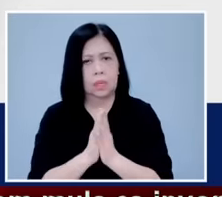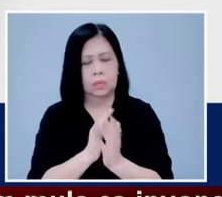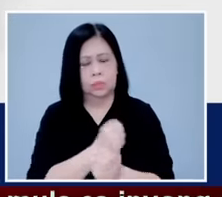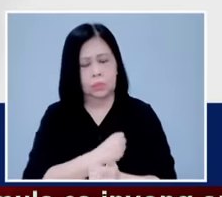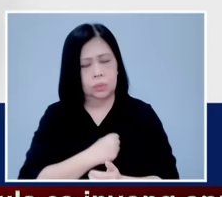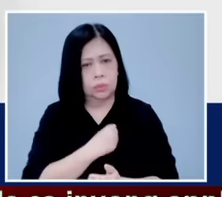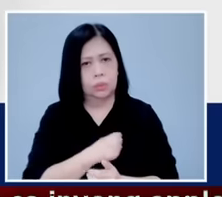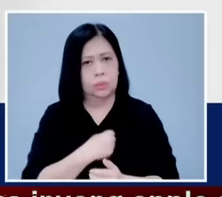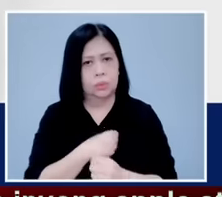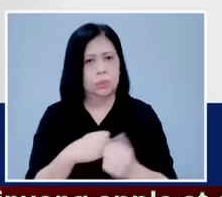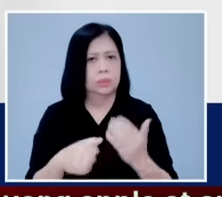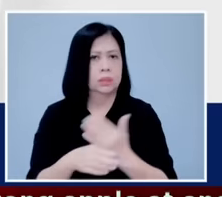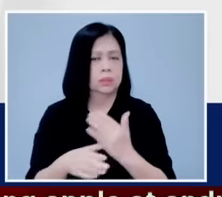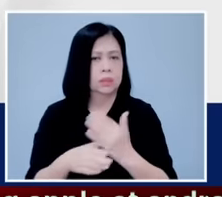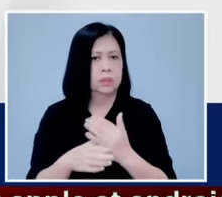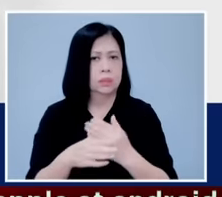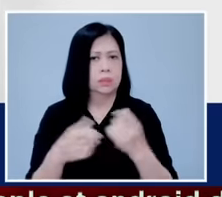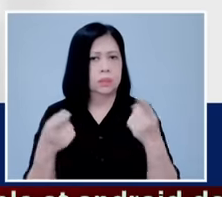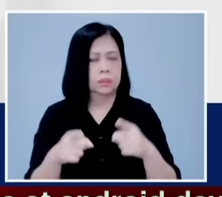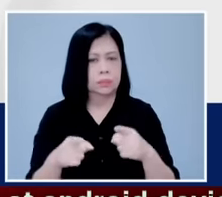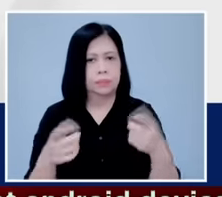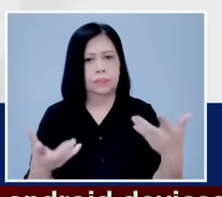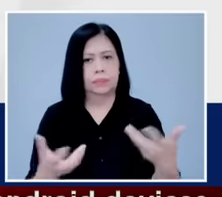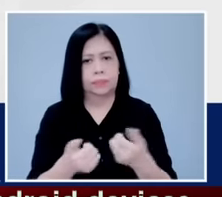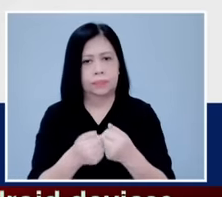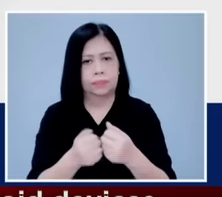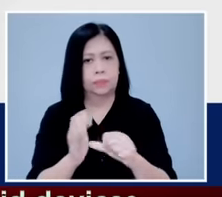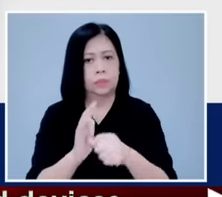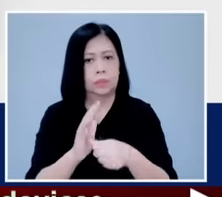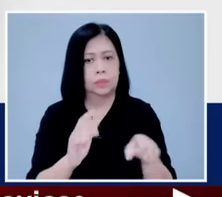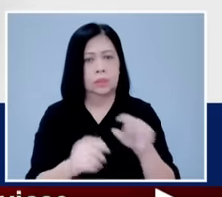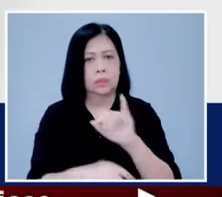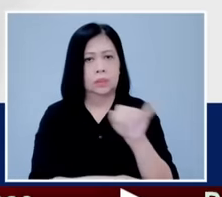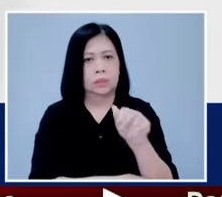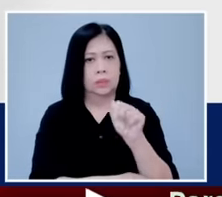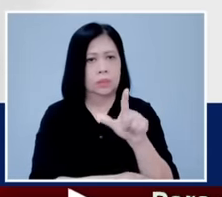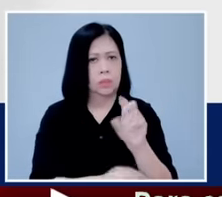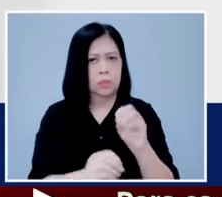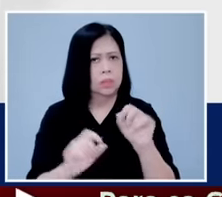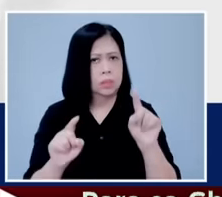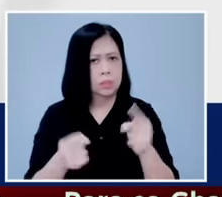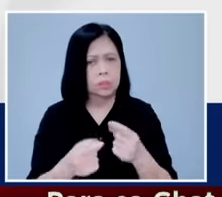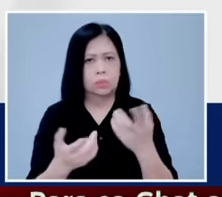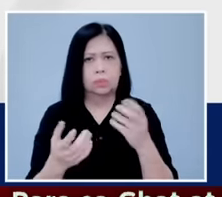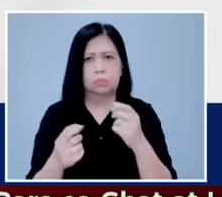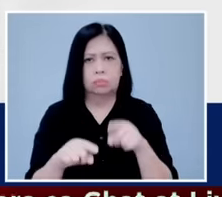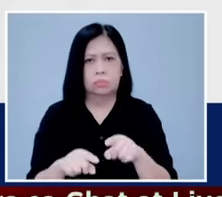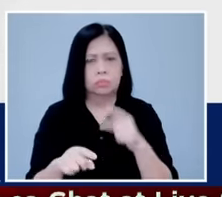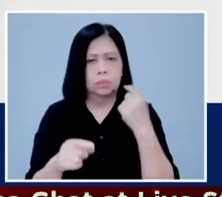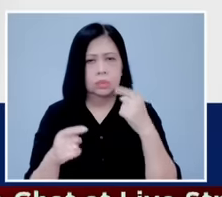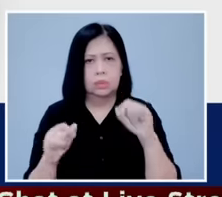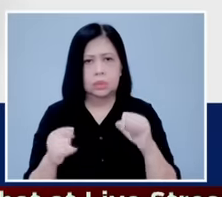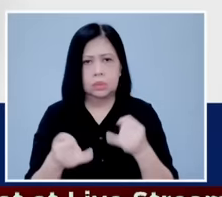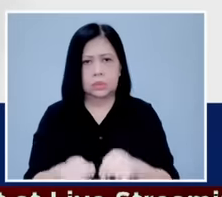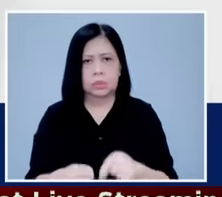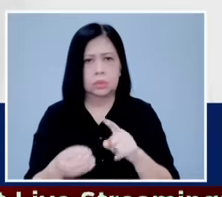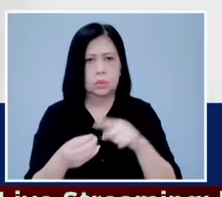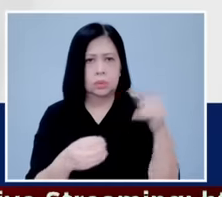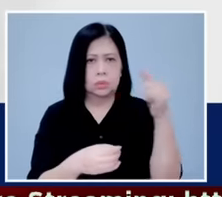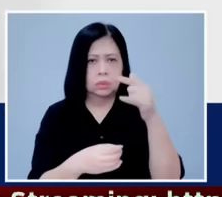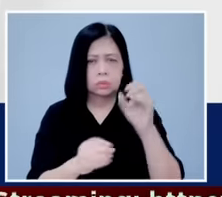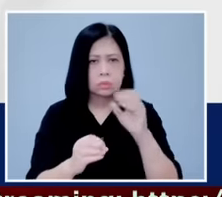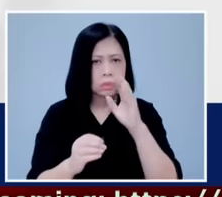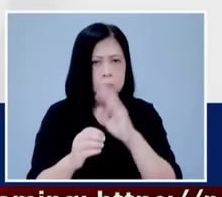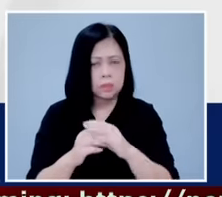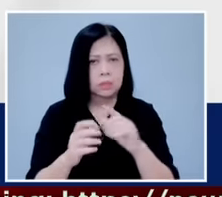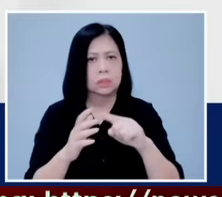paumanhin sa abalang dinulot ng insidente. Iginiit din ng JAL na walang issue o irregularidad na nakita mula sa kanilang eroplano